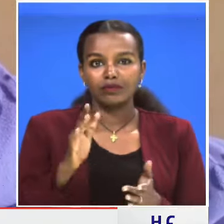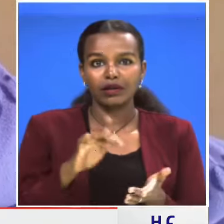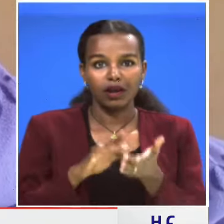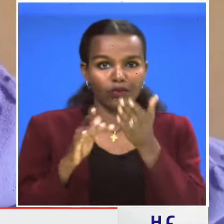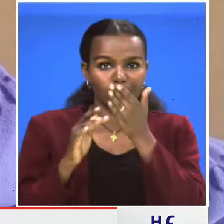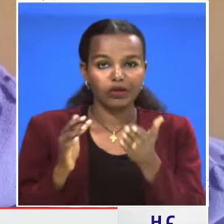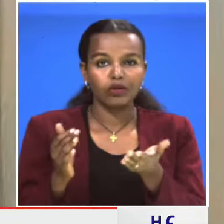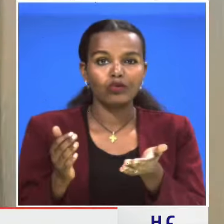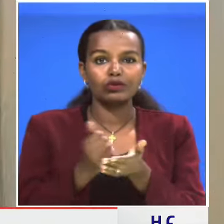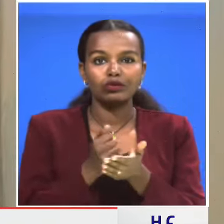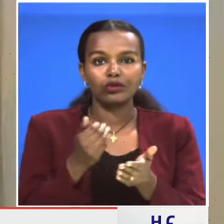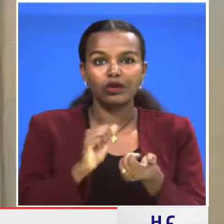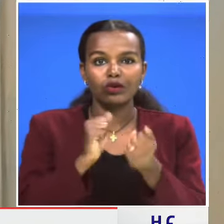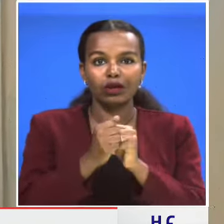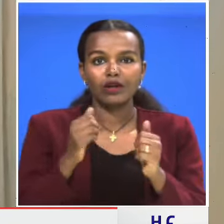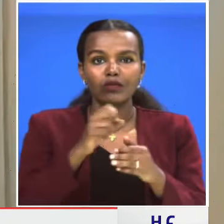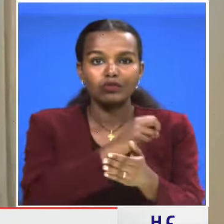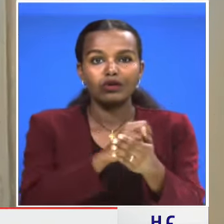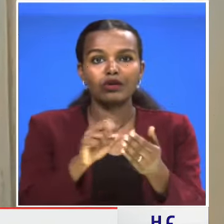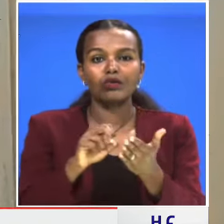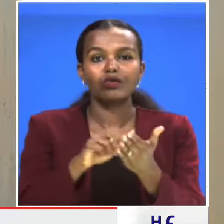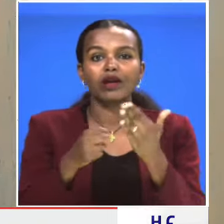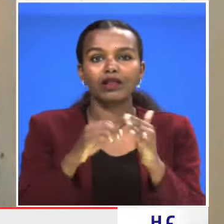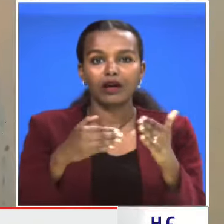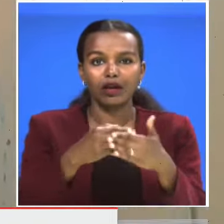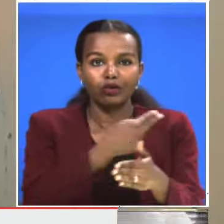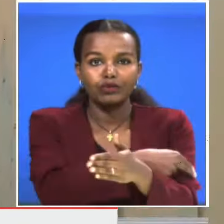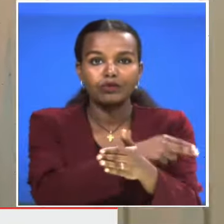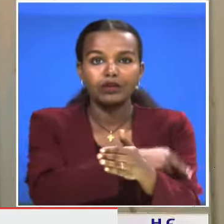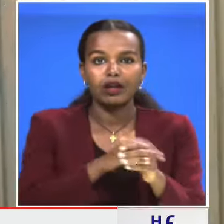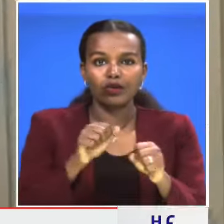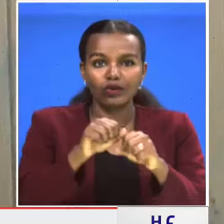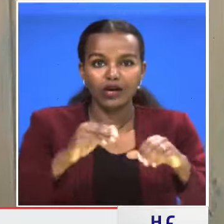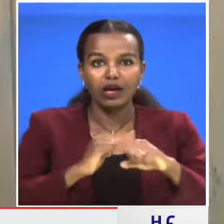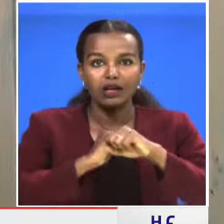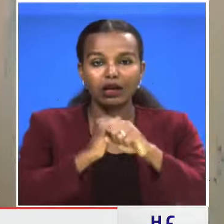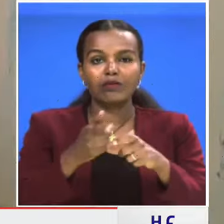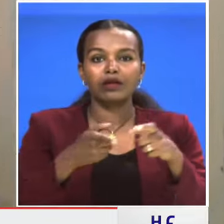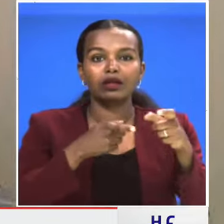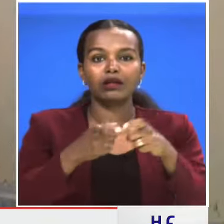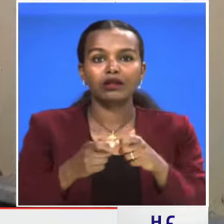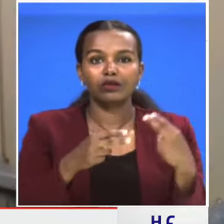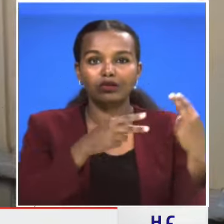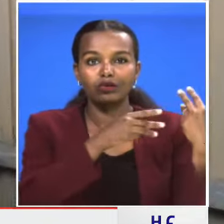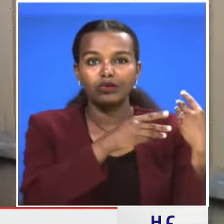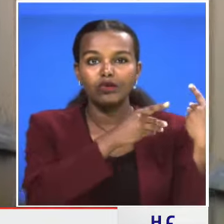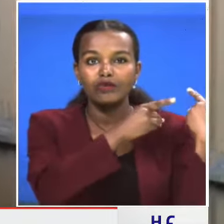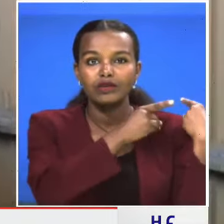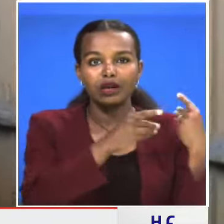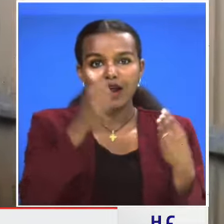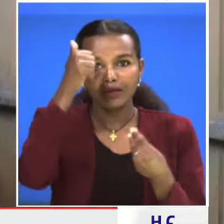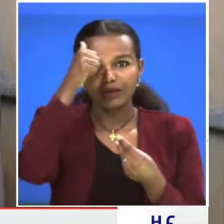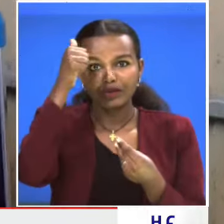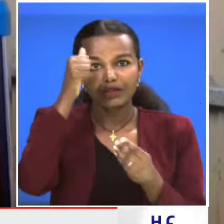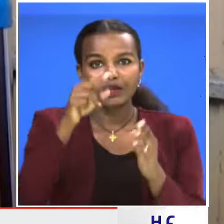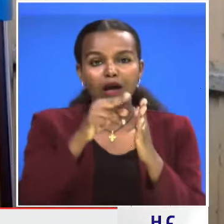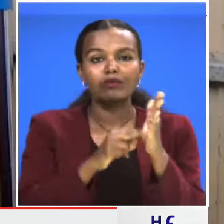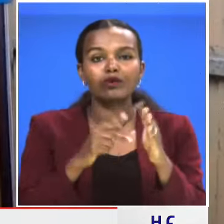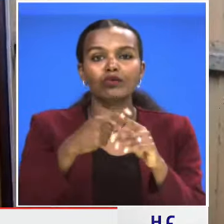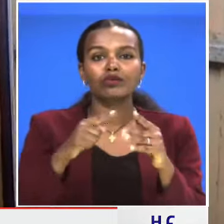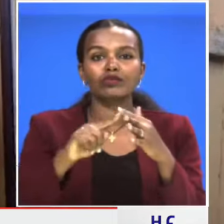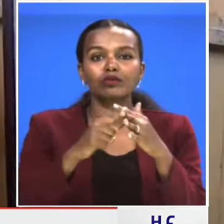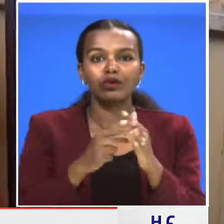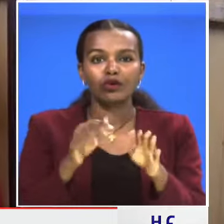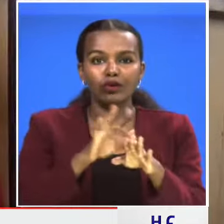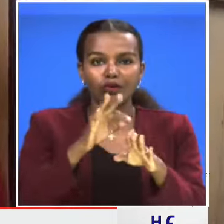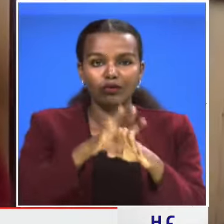ለቀለኝ ይሳለኝ በወልዲያ አጠቃላይ ስፔሻሊስት ሆስፒታል የወረርሽኝና አደጋ መከላከልና መቆጣጠር ኦፊሰር አለባቸው ይሄይስ ከሐምሌ ወር ጀምሮ የወባ